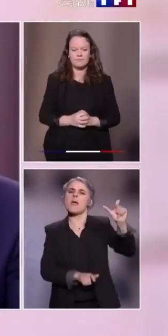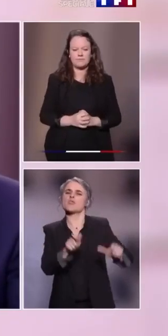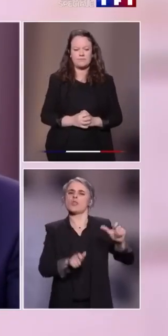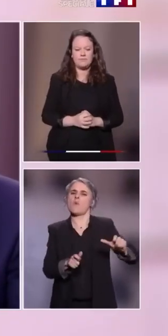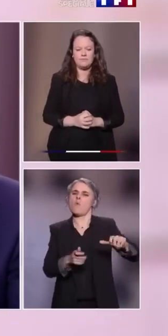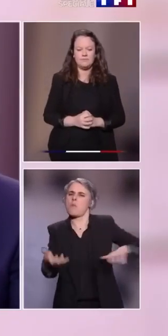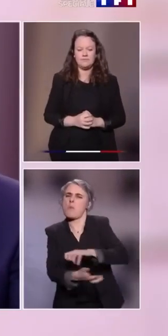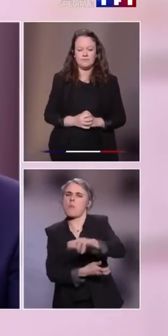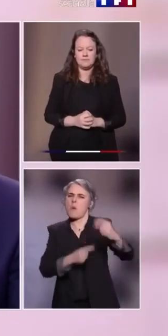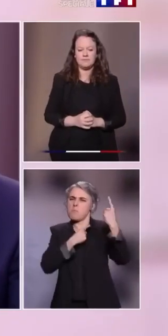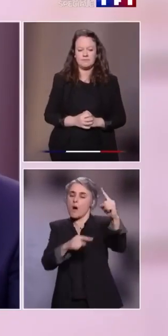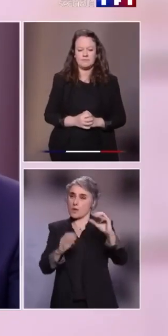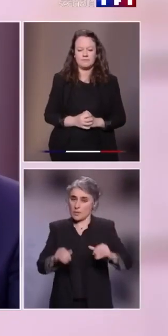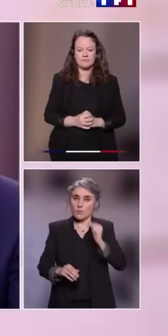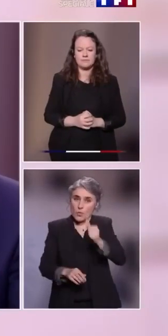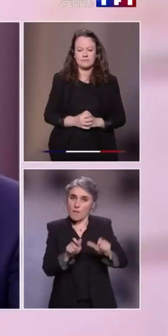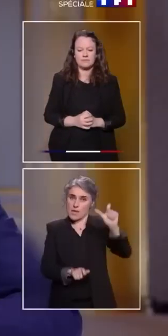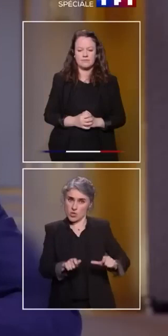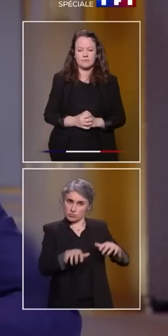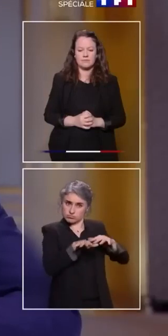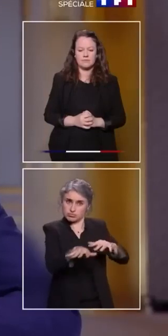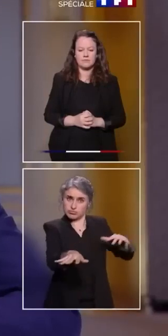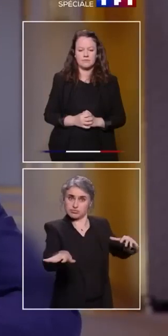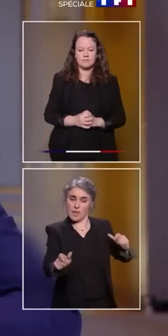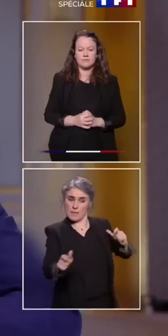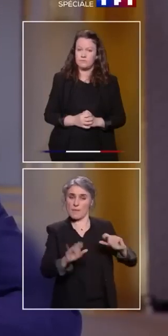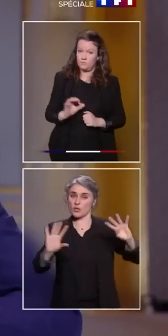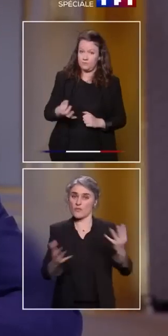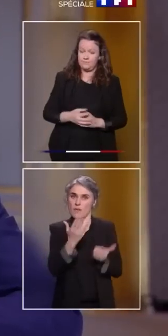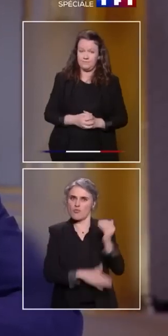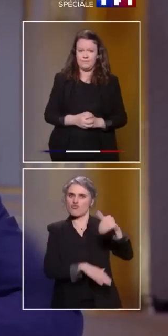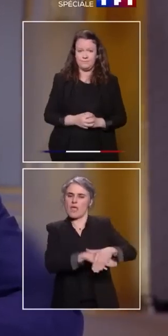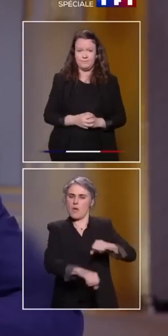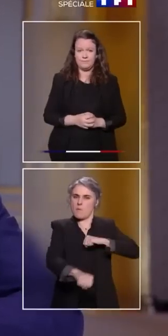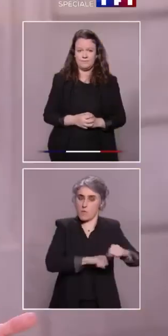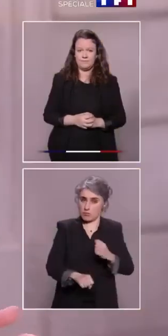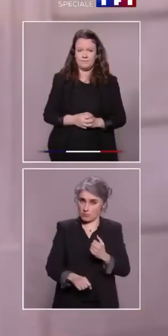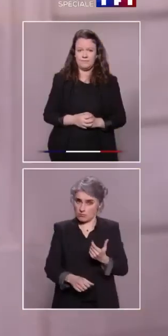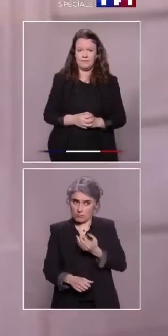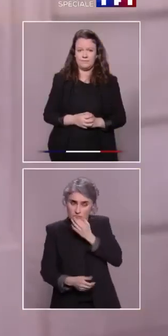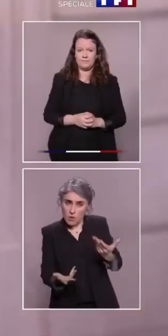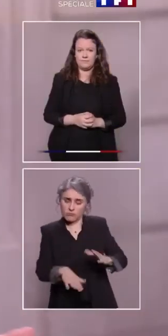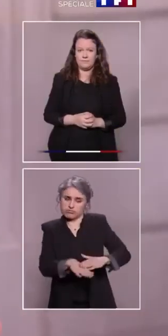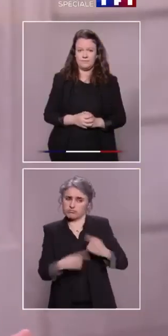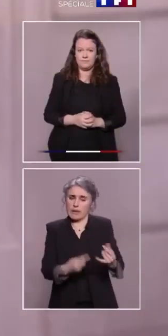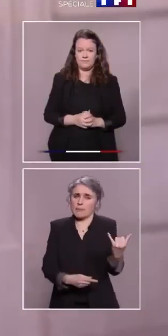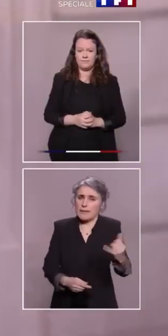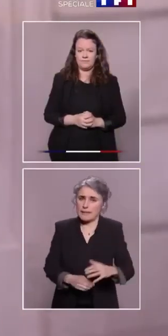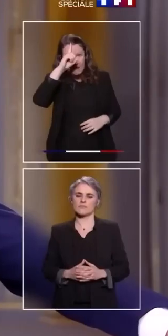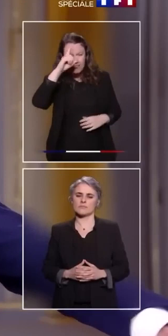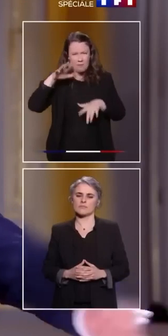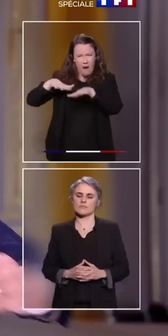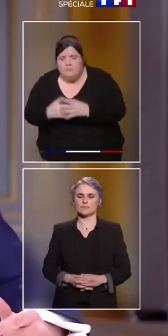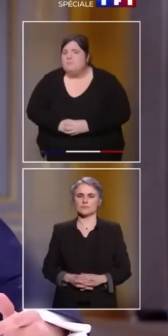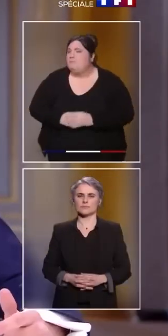dites-vous à ceux qui vont manifester demain, 9e journée d'action dans la rue? C'est quoi? C'est pas la peine d'y aller? Il n'y a plus rien à